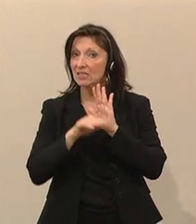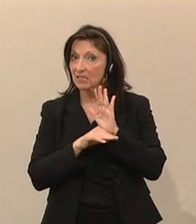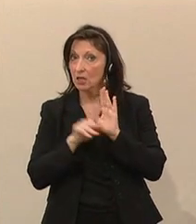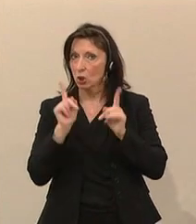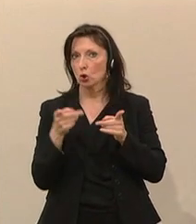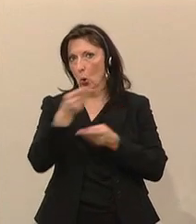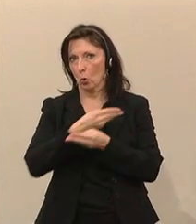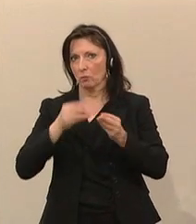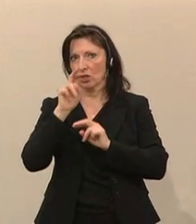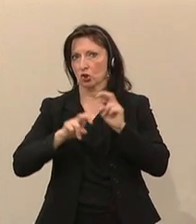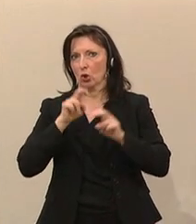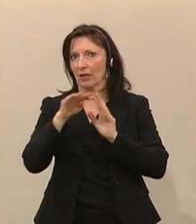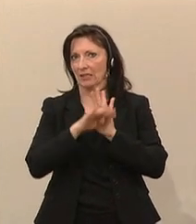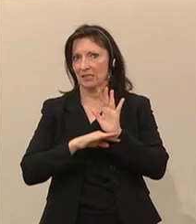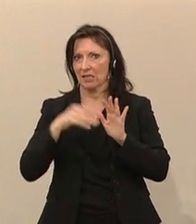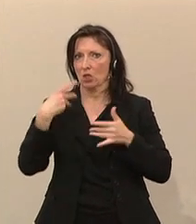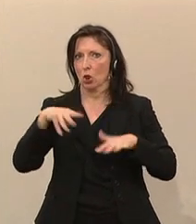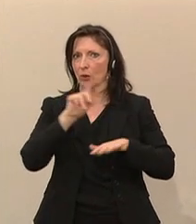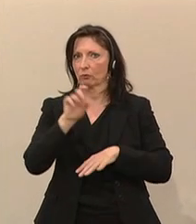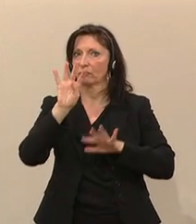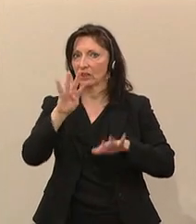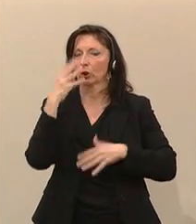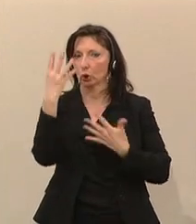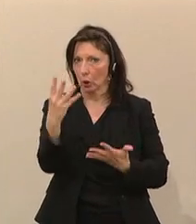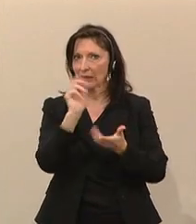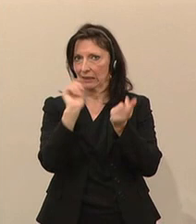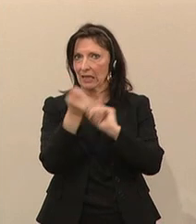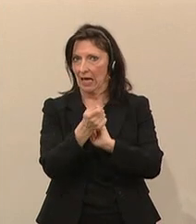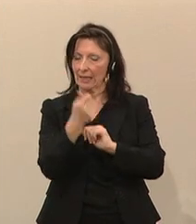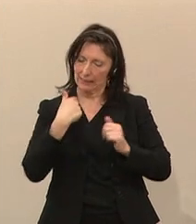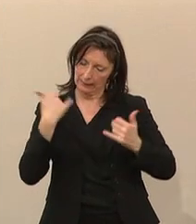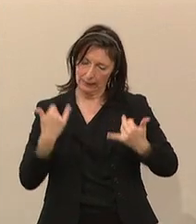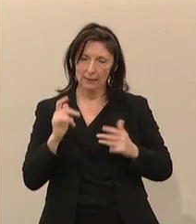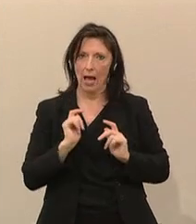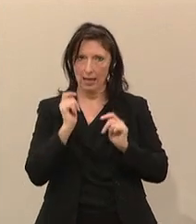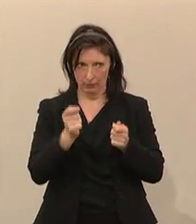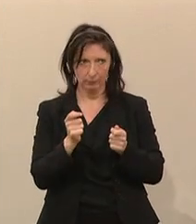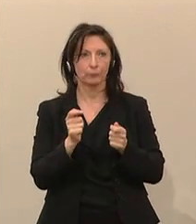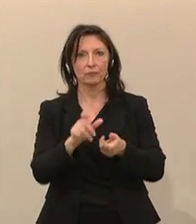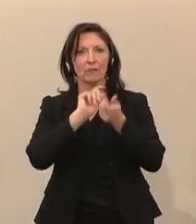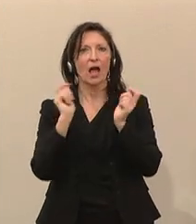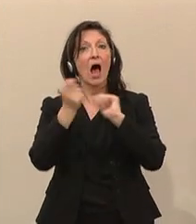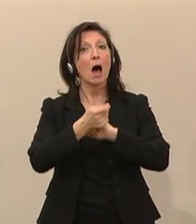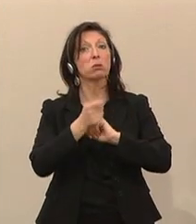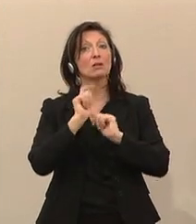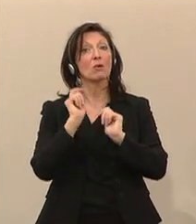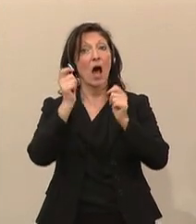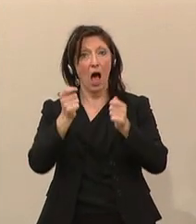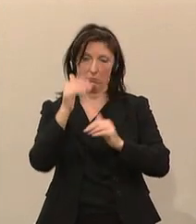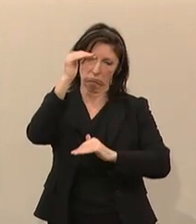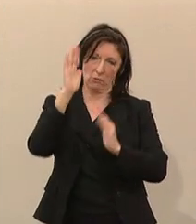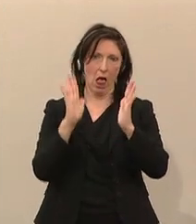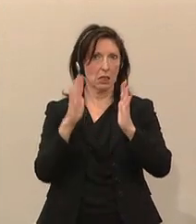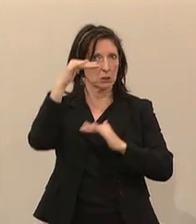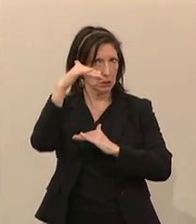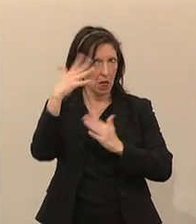das Umsatzsteuergesetz 1994 geändert wird, ein. Der Abänderungsantrag beträgt mehr auf eine Seite. Er